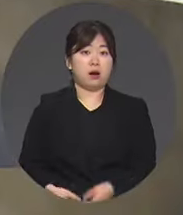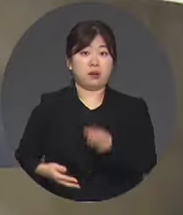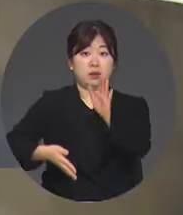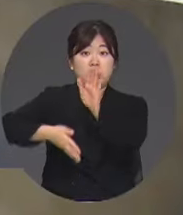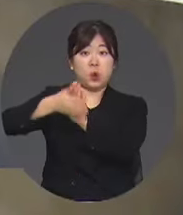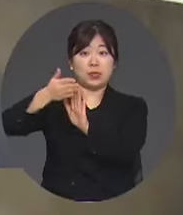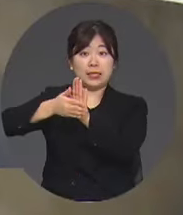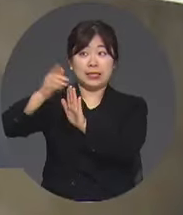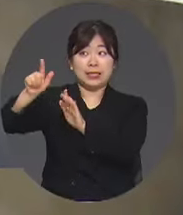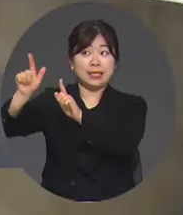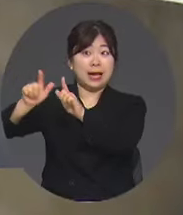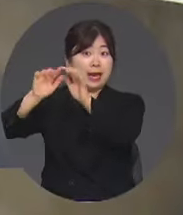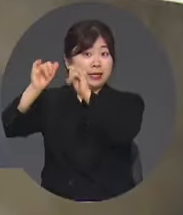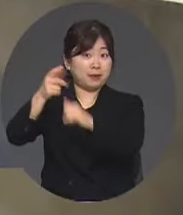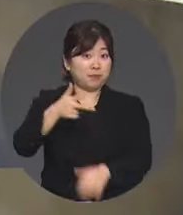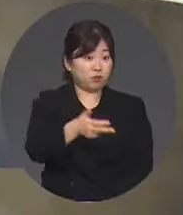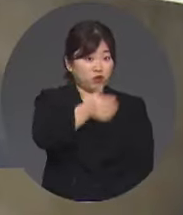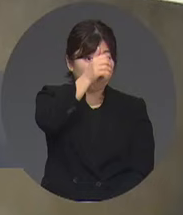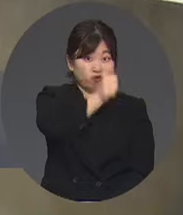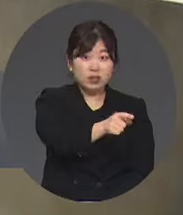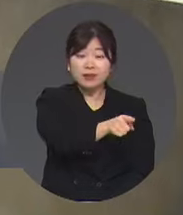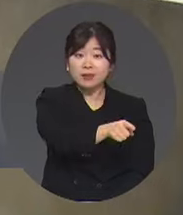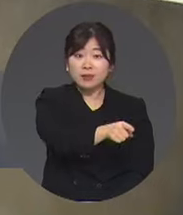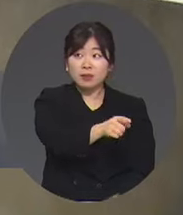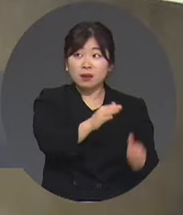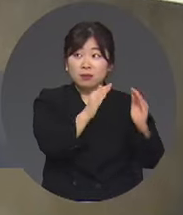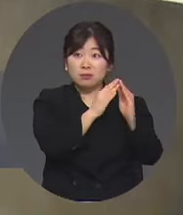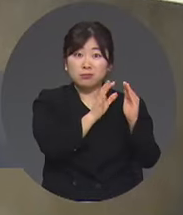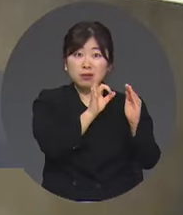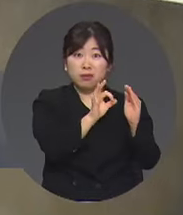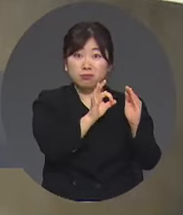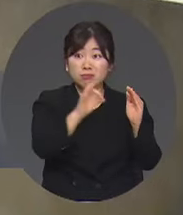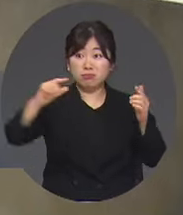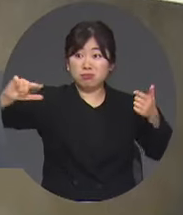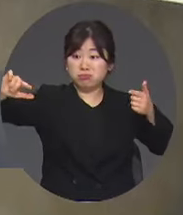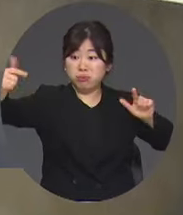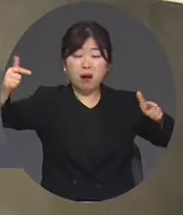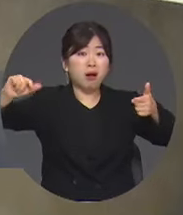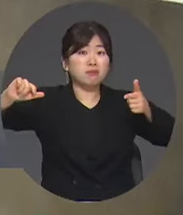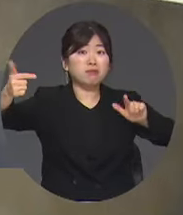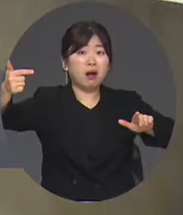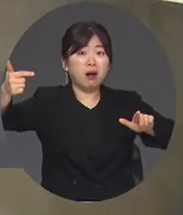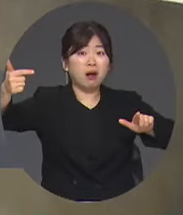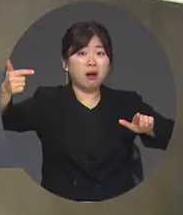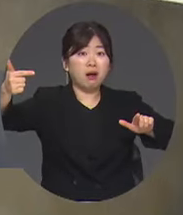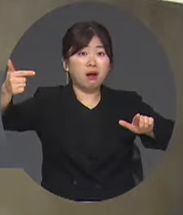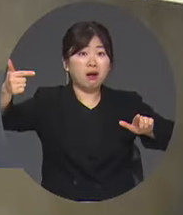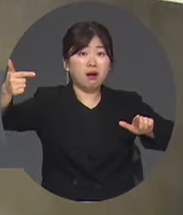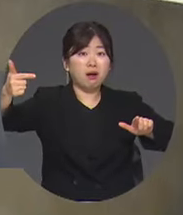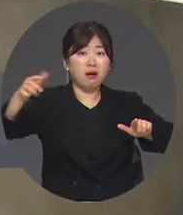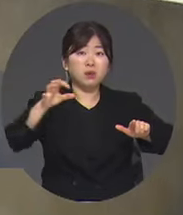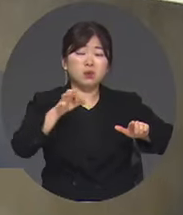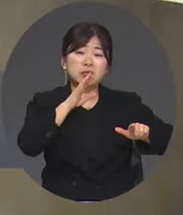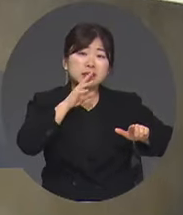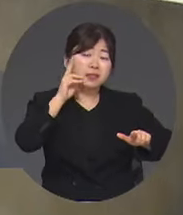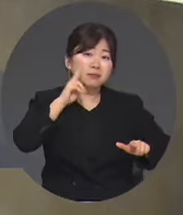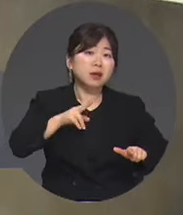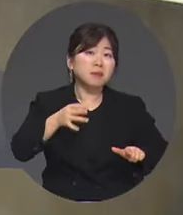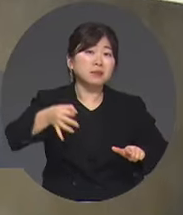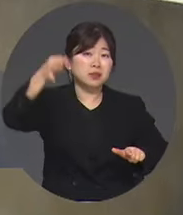도시에서 이제 계시다 보니까 생각하시는 일단 집가라든지 건물에 대한 그 이제 비용 자체가 좀